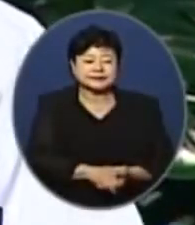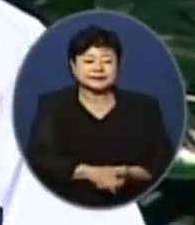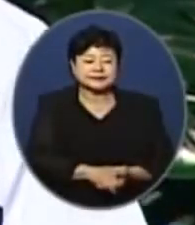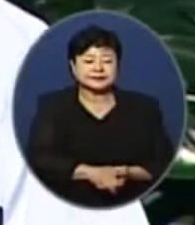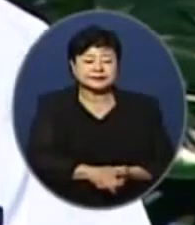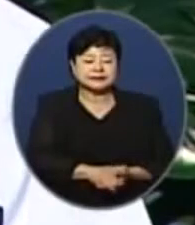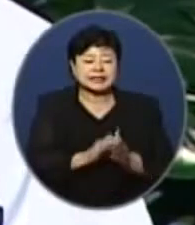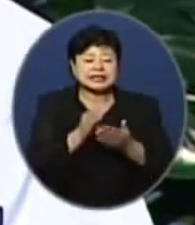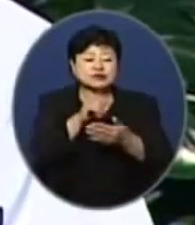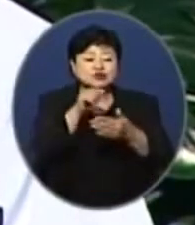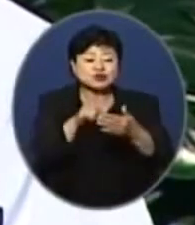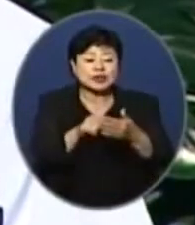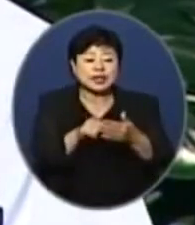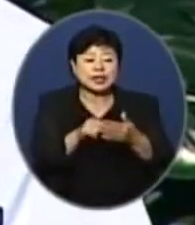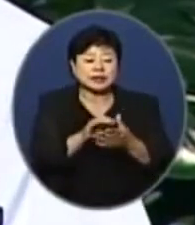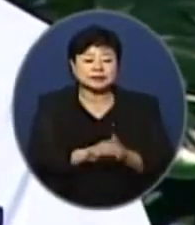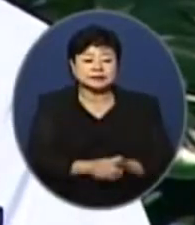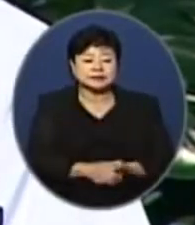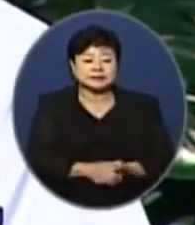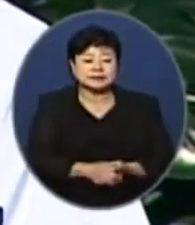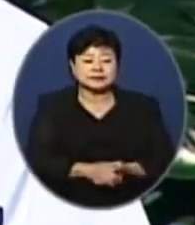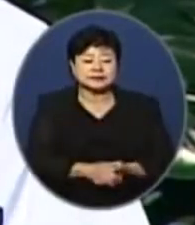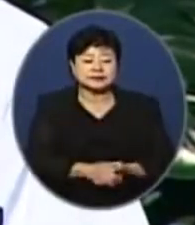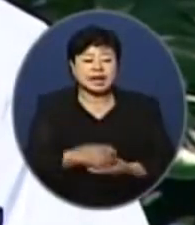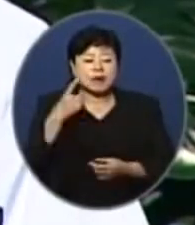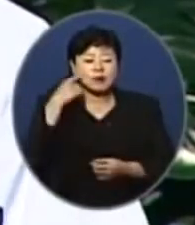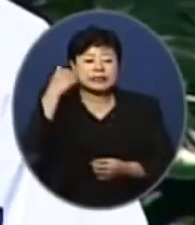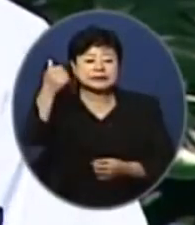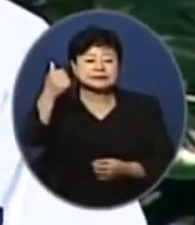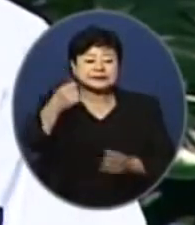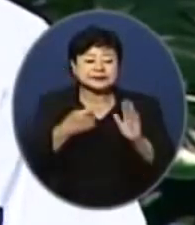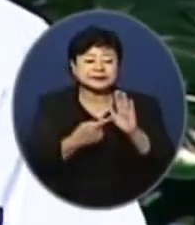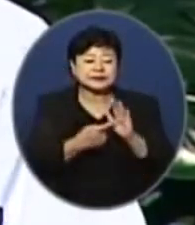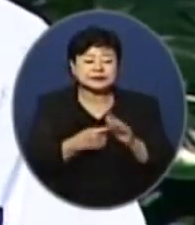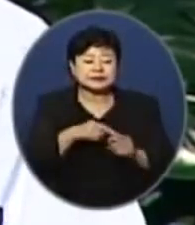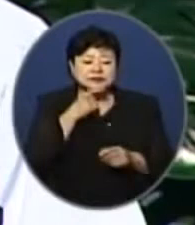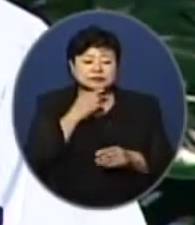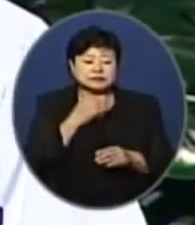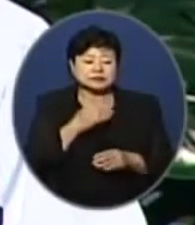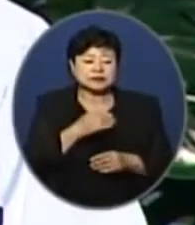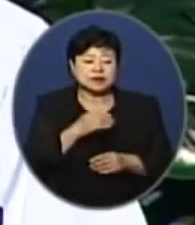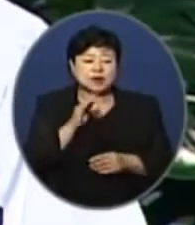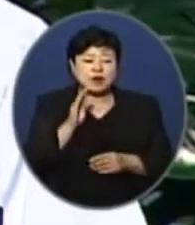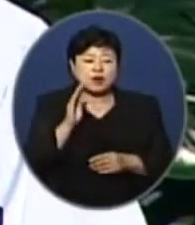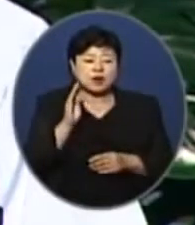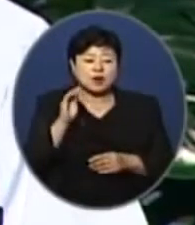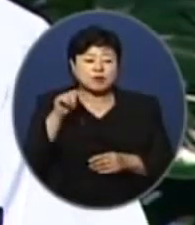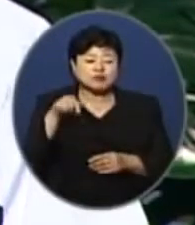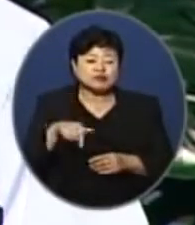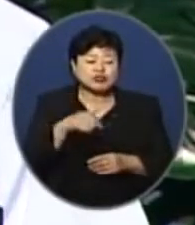그가 책 가운데 위안시양천 목사가 나옵니다. 이분은 북경의 신학교를 나오고 나서 시골에